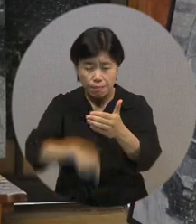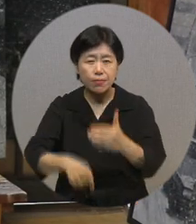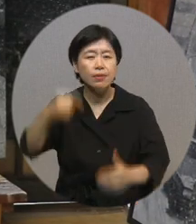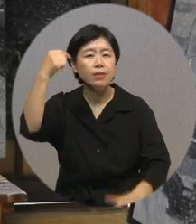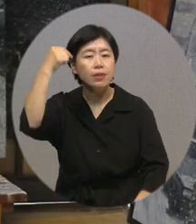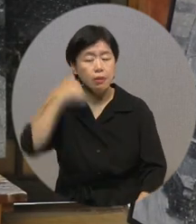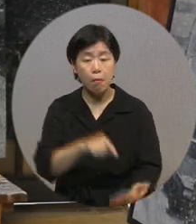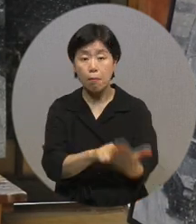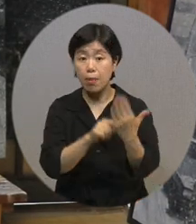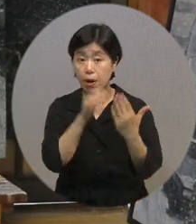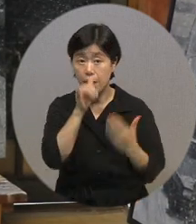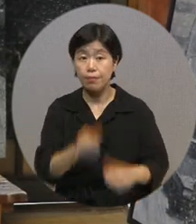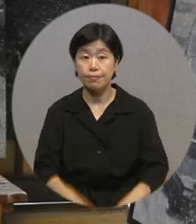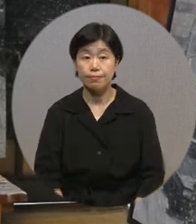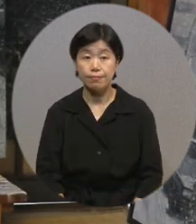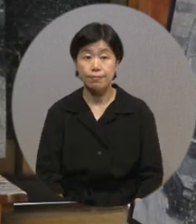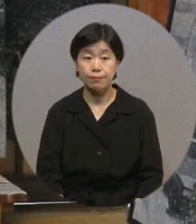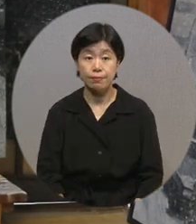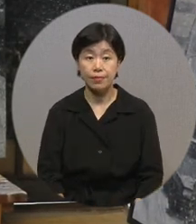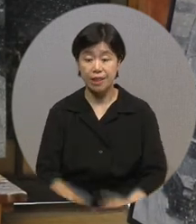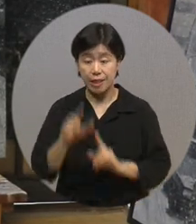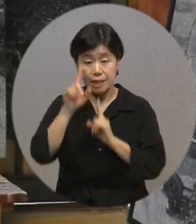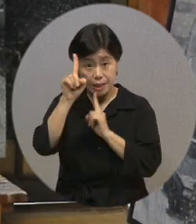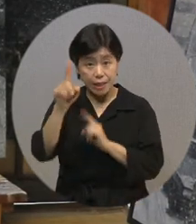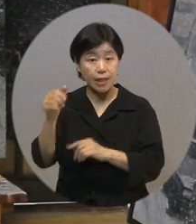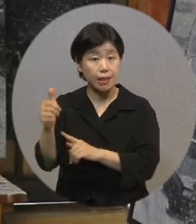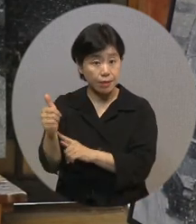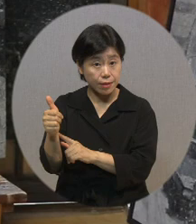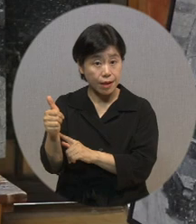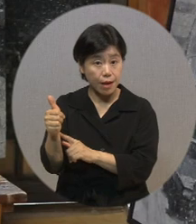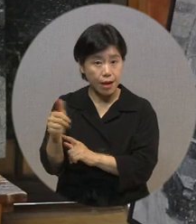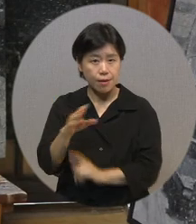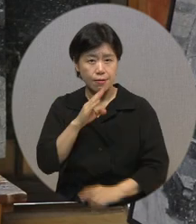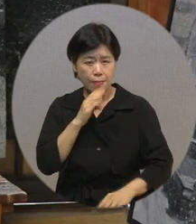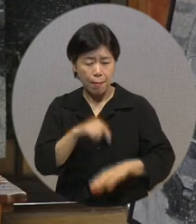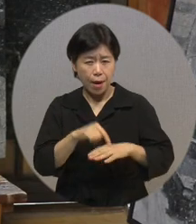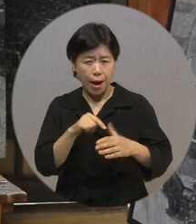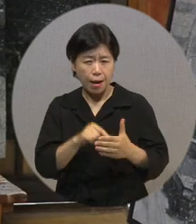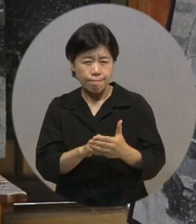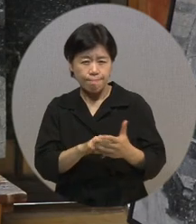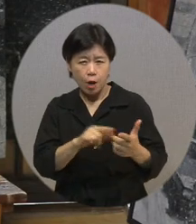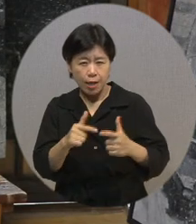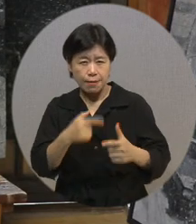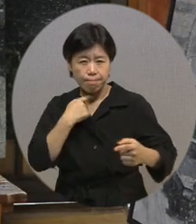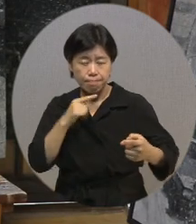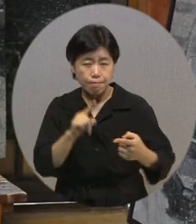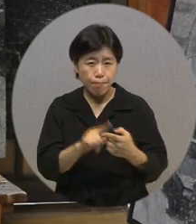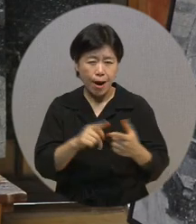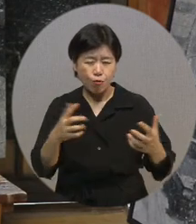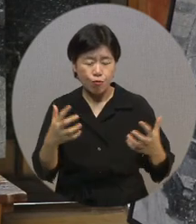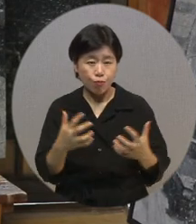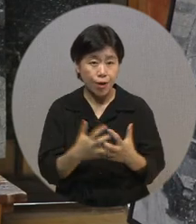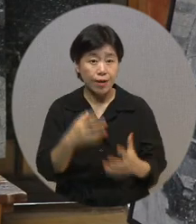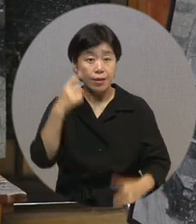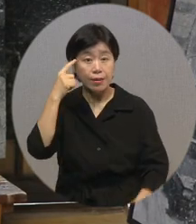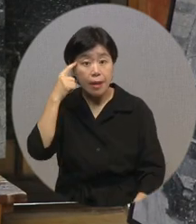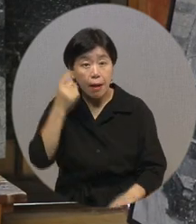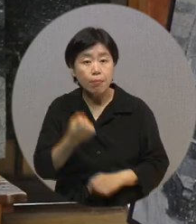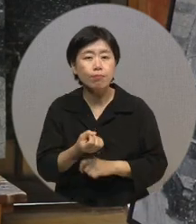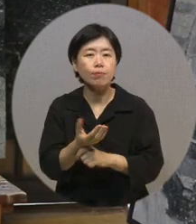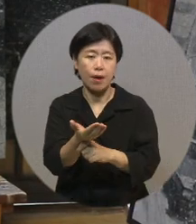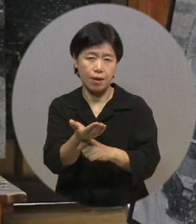합니다. 이관수 작가는 충만한 심미성으로 감상자들에게 감동을